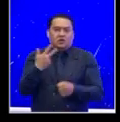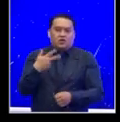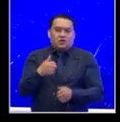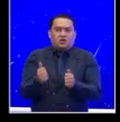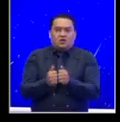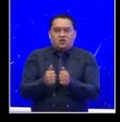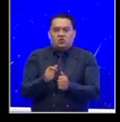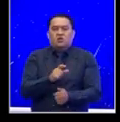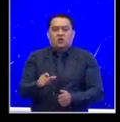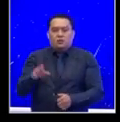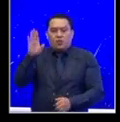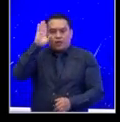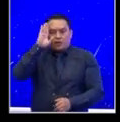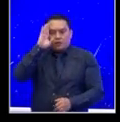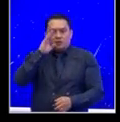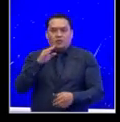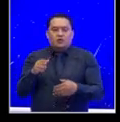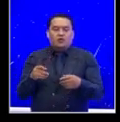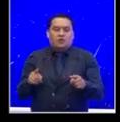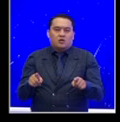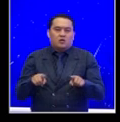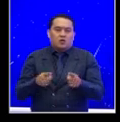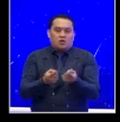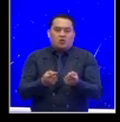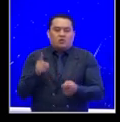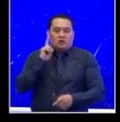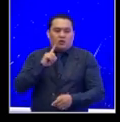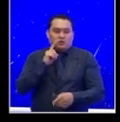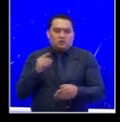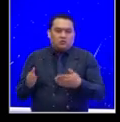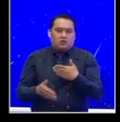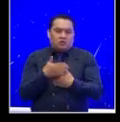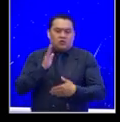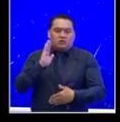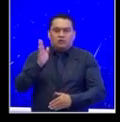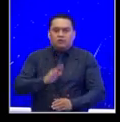его 30-летний пассажир. Мужчин привлекли к административной ответственности.